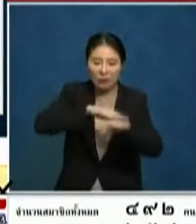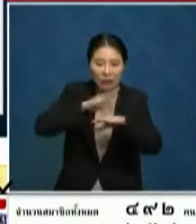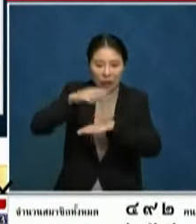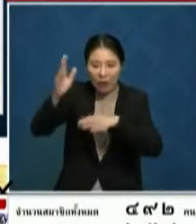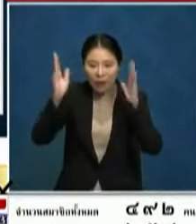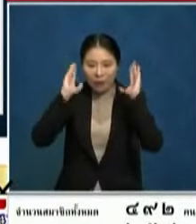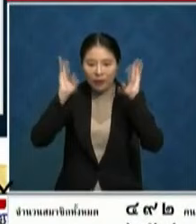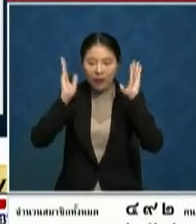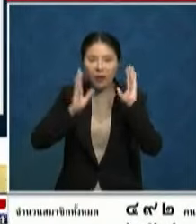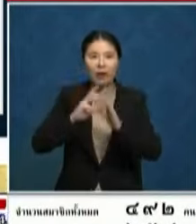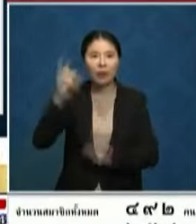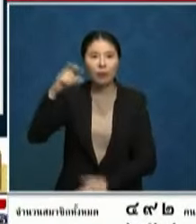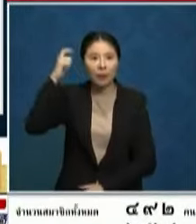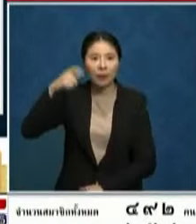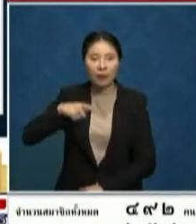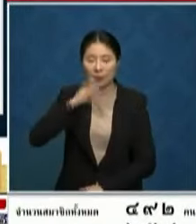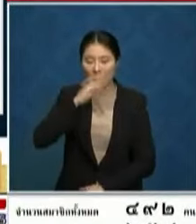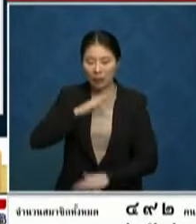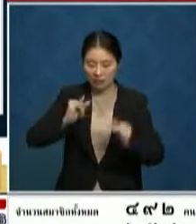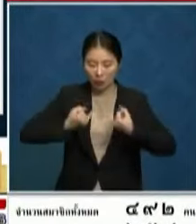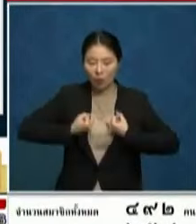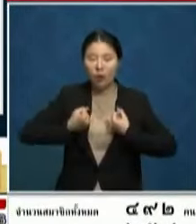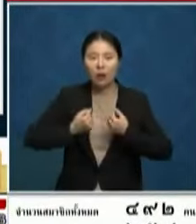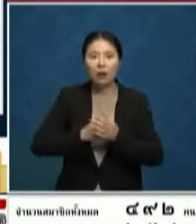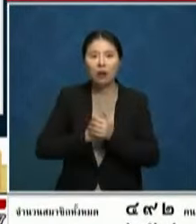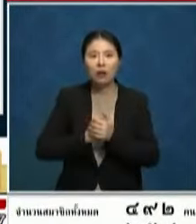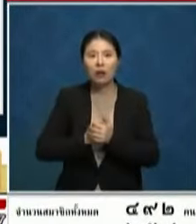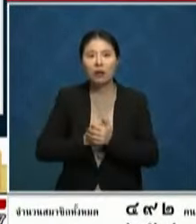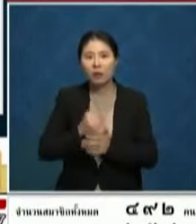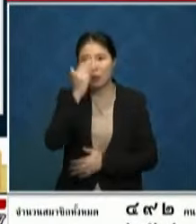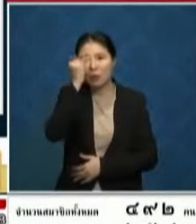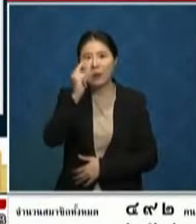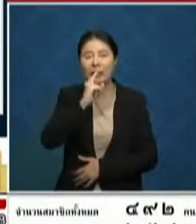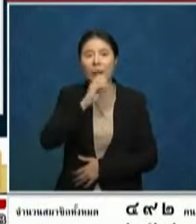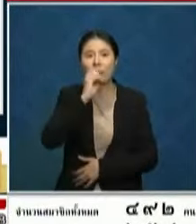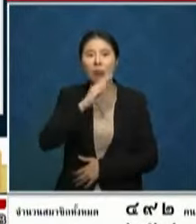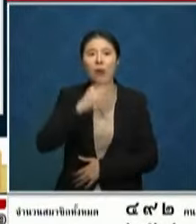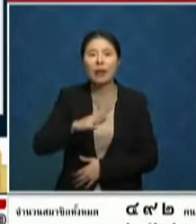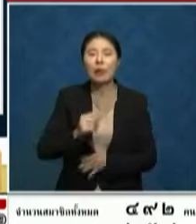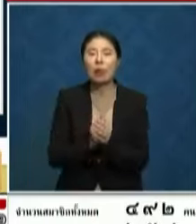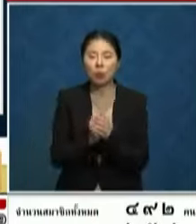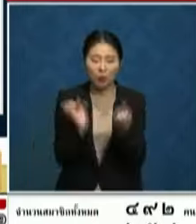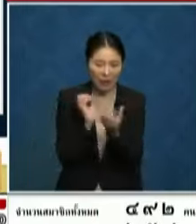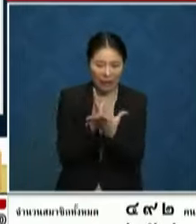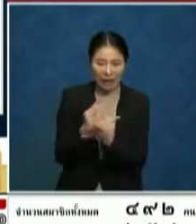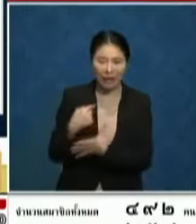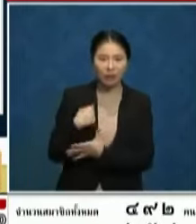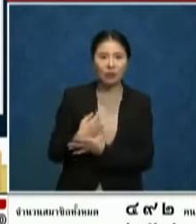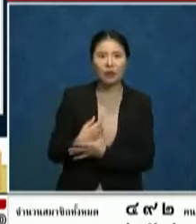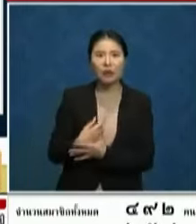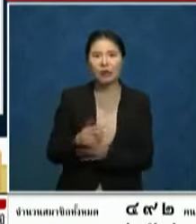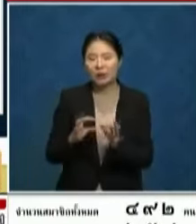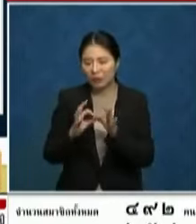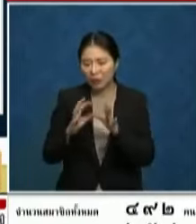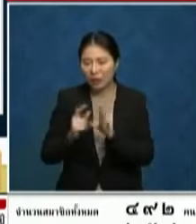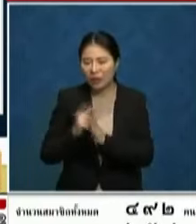ผงเป็นพม่าทั้งตลาดมีป้ายโฆษณาเป็นภาษาพม่าทั้งหมดได้รับการร้องเรียนของคนในพื้นที่ว่ามีแรงงาน